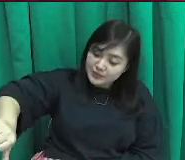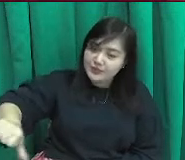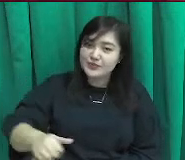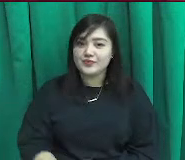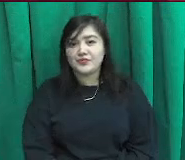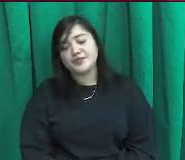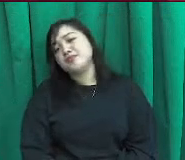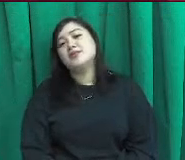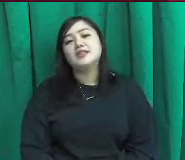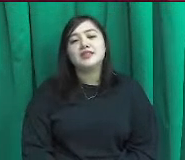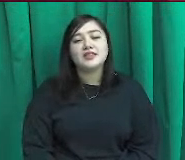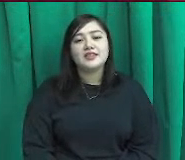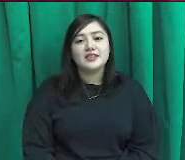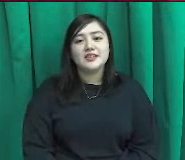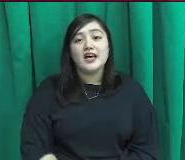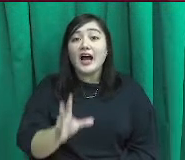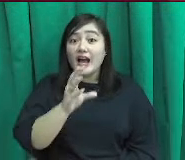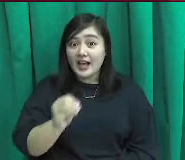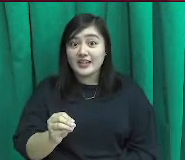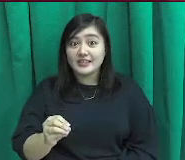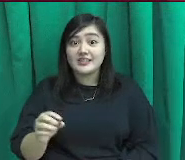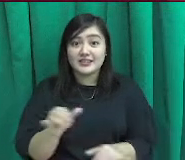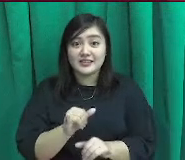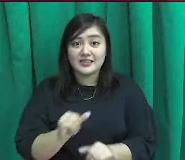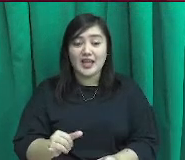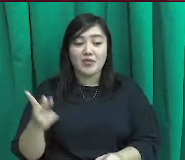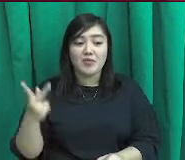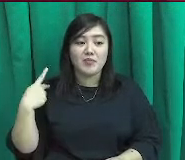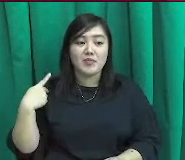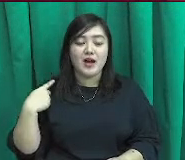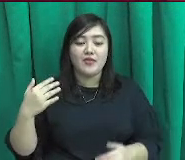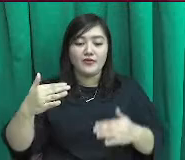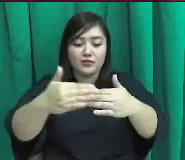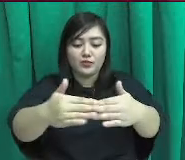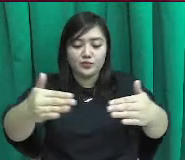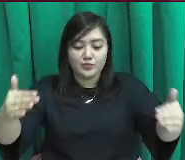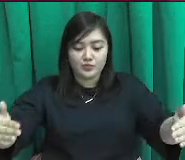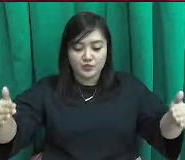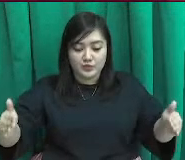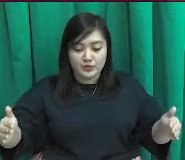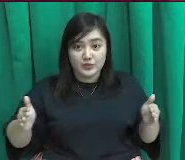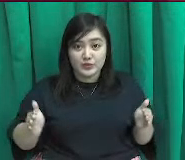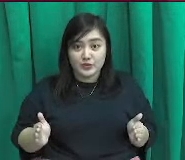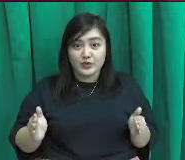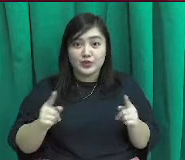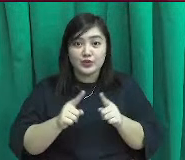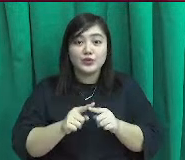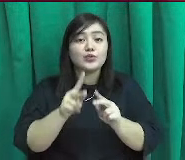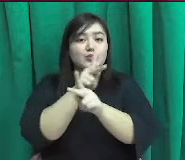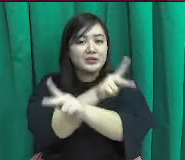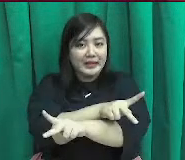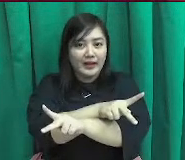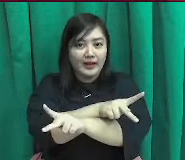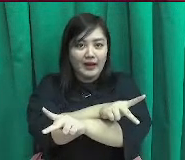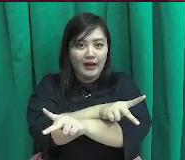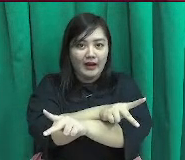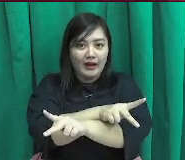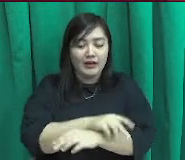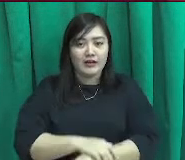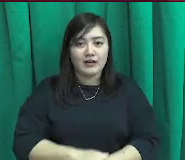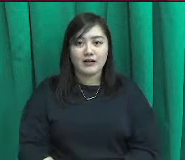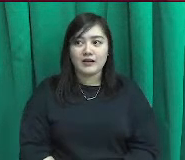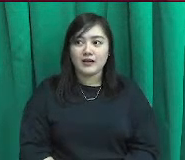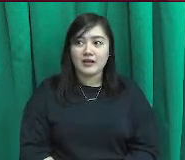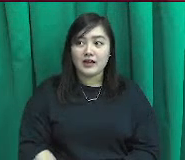pambabago natin dyan. Yeah. At kahit lalo na habang lumalaki yan. Habang na. Kasi bilang leader, pagagapangin